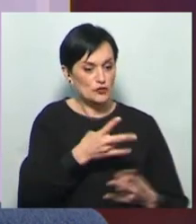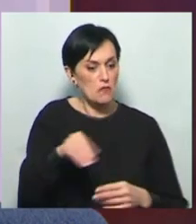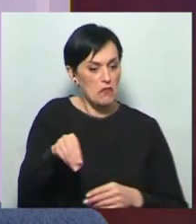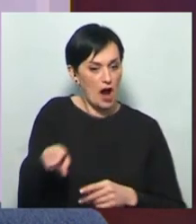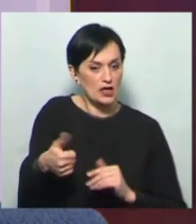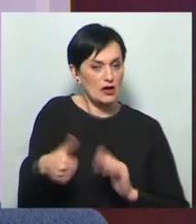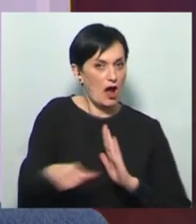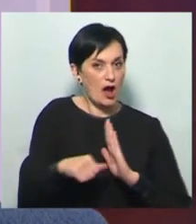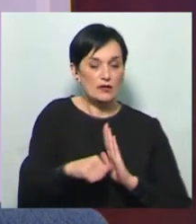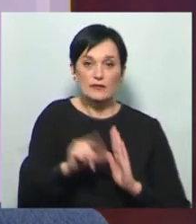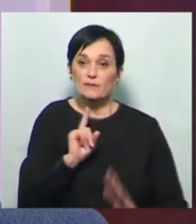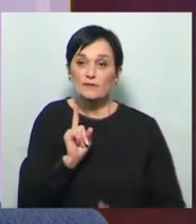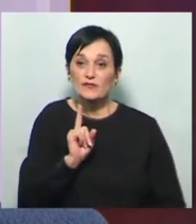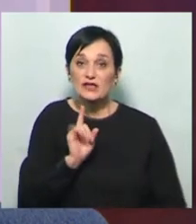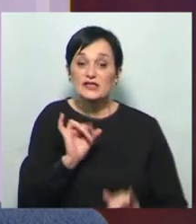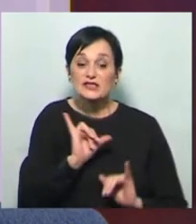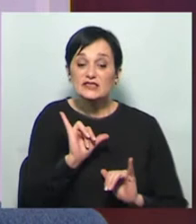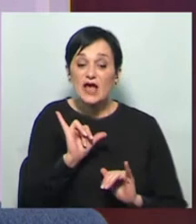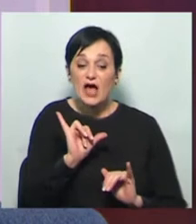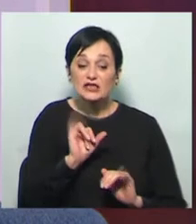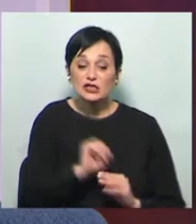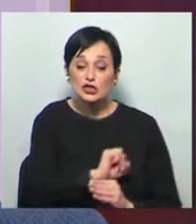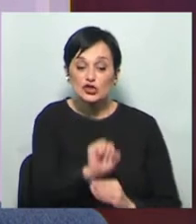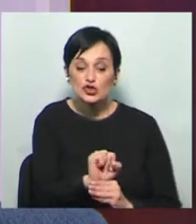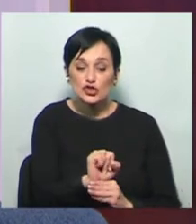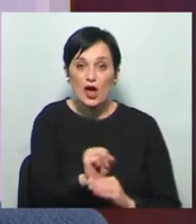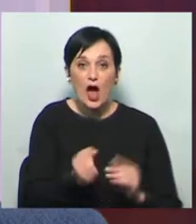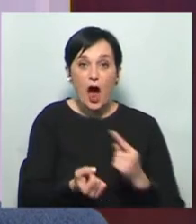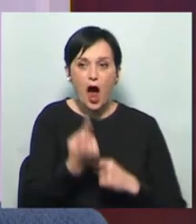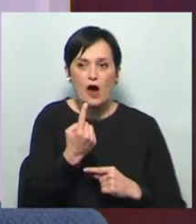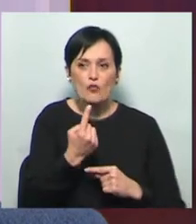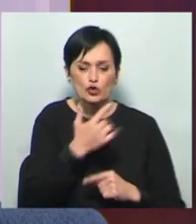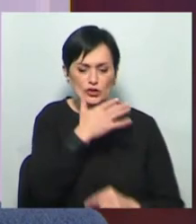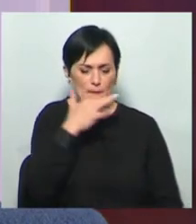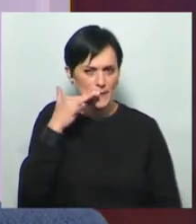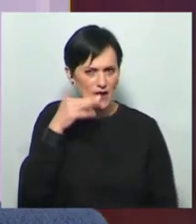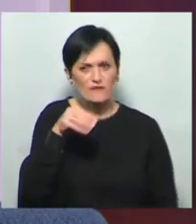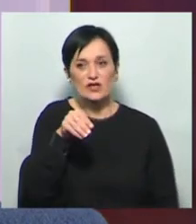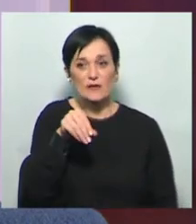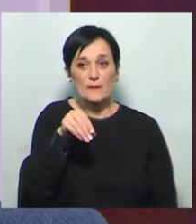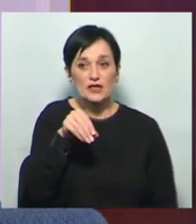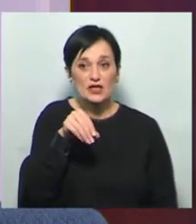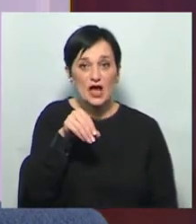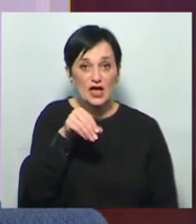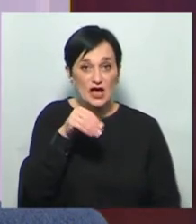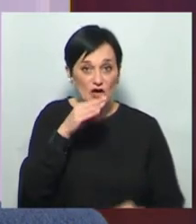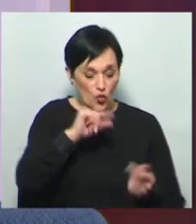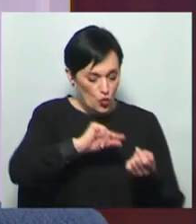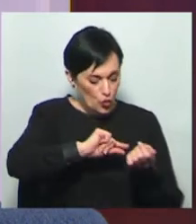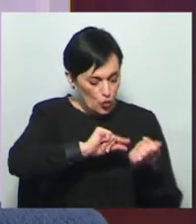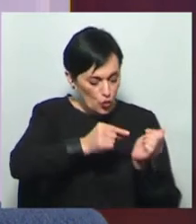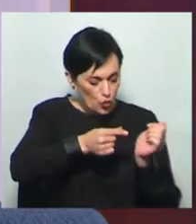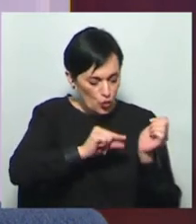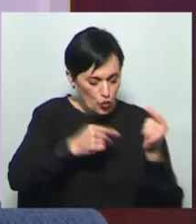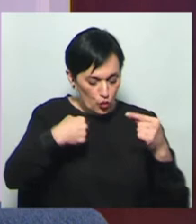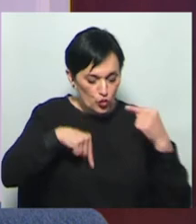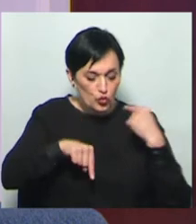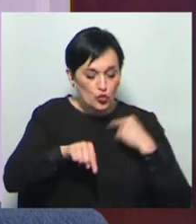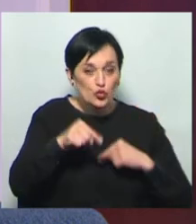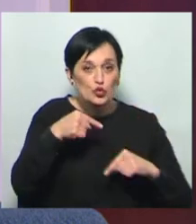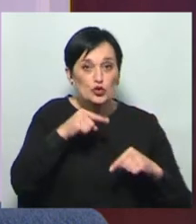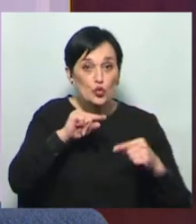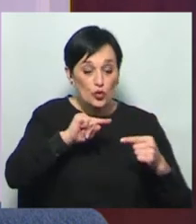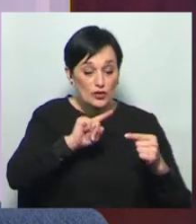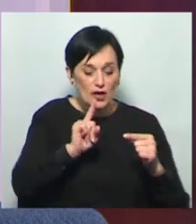მარილს. გააჩნია სათში აკავებს, აღმოჩნდა რომ ჭარბი მარილი წყალს აკავებს არა უჯრედში, სადაც ჩვენ მართლაც გვჭირდება, არამედ